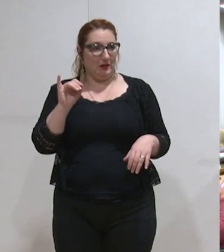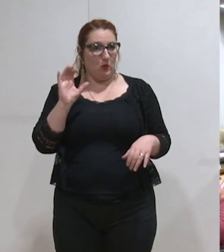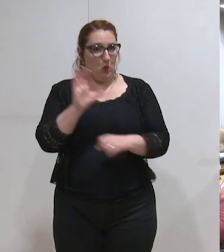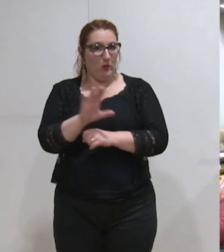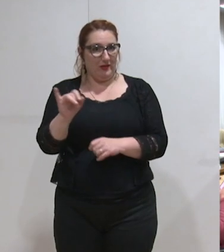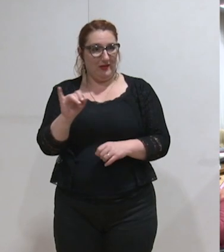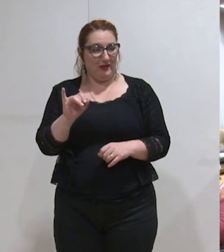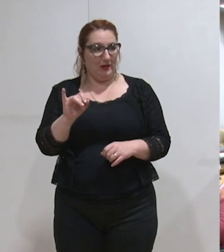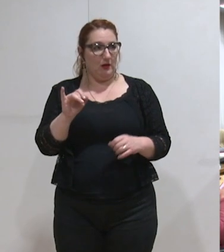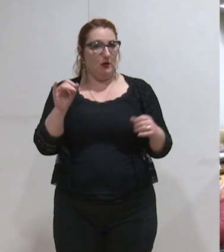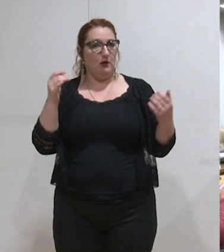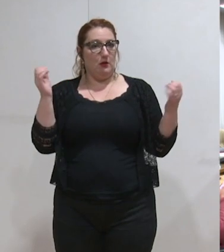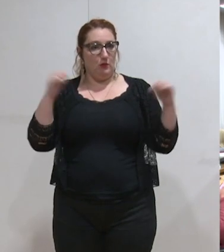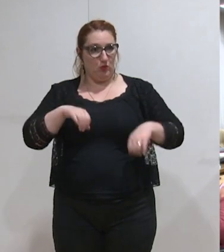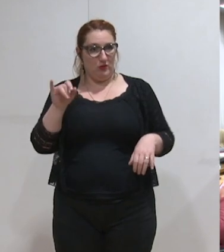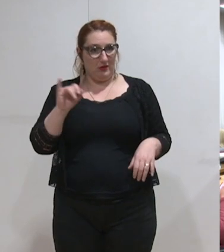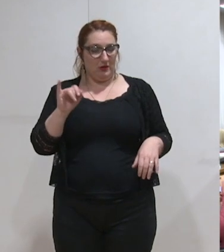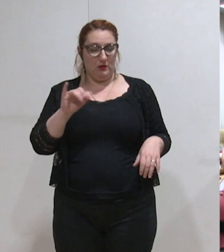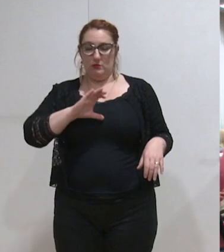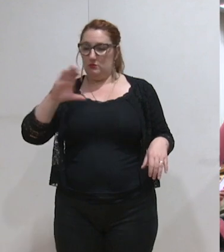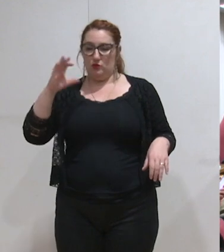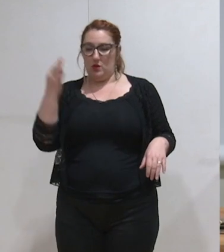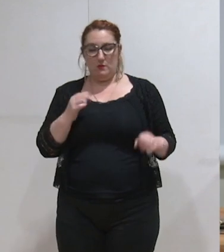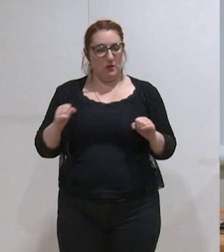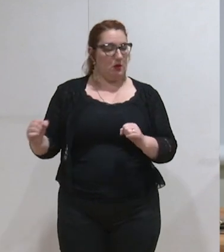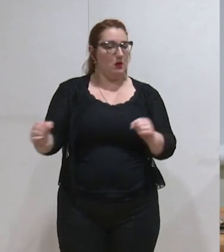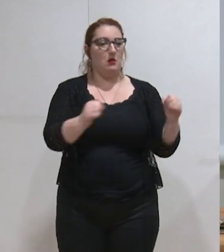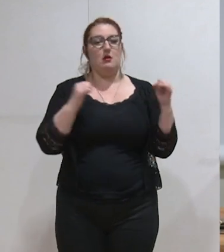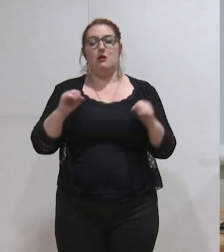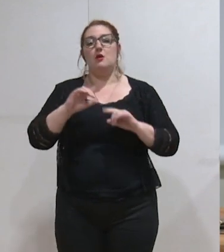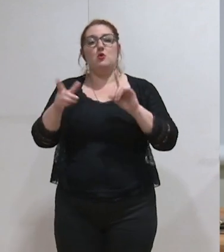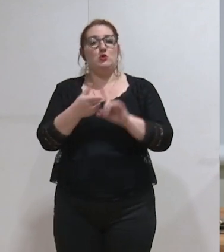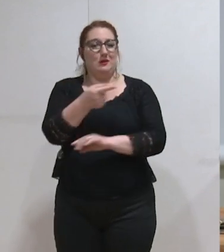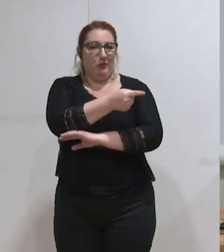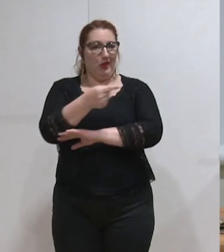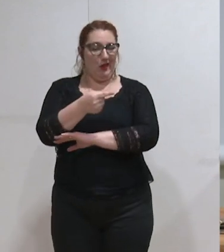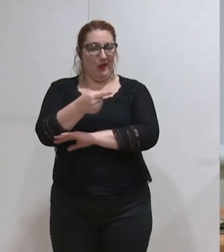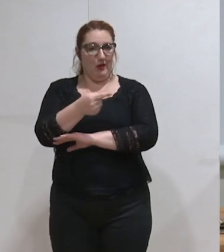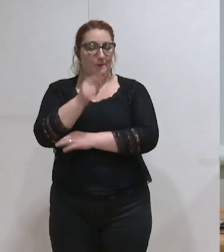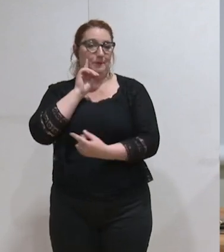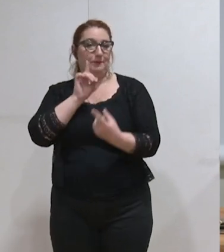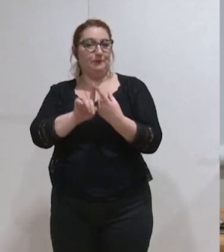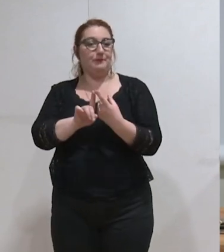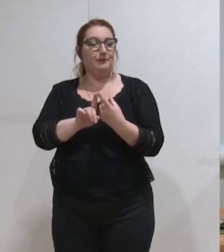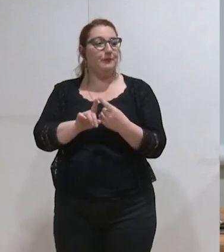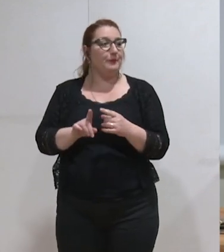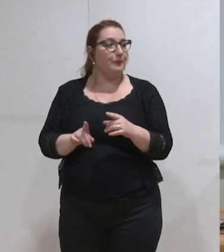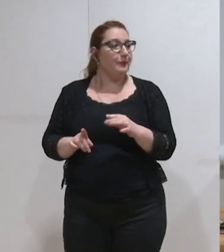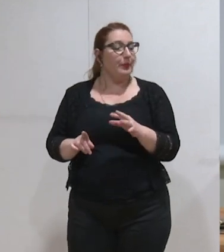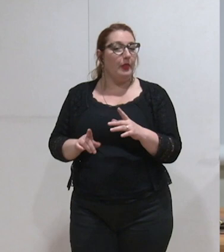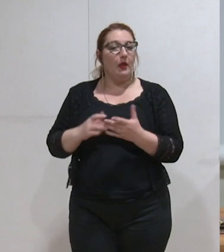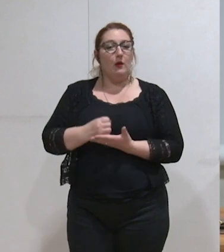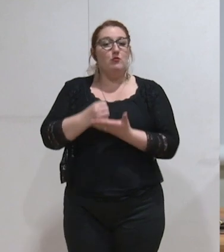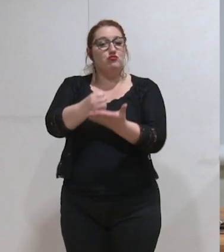qui est contre qui est pour unanimité le deuxième tiré donc sur les